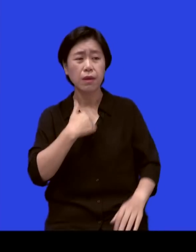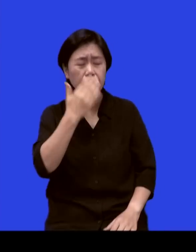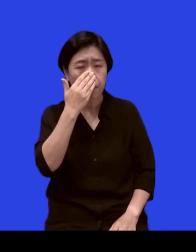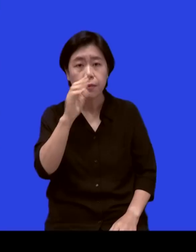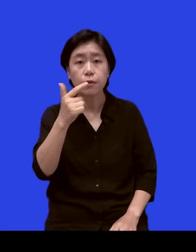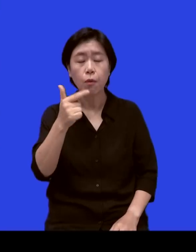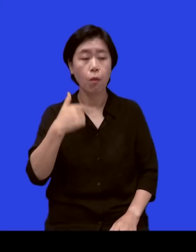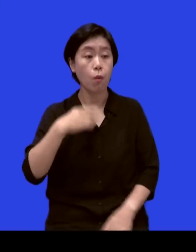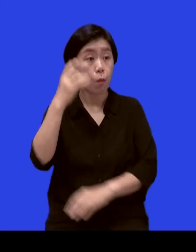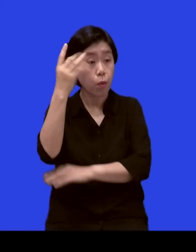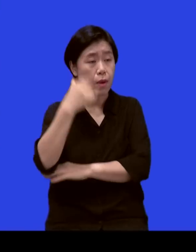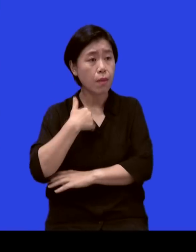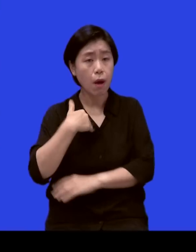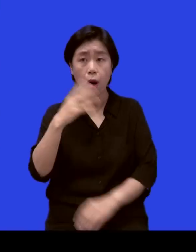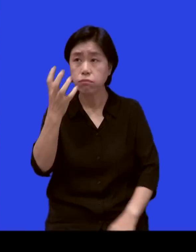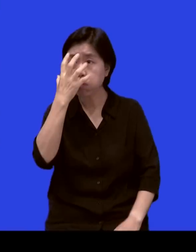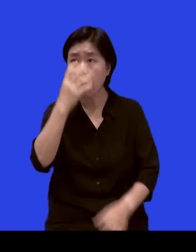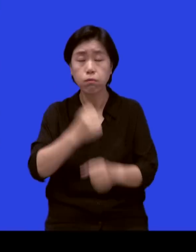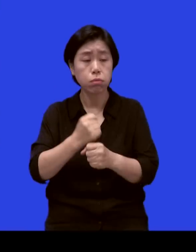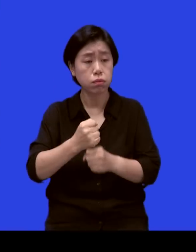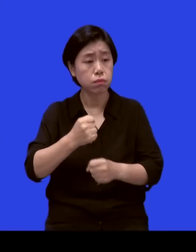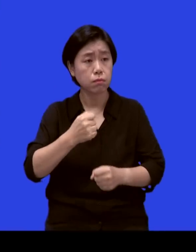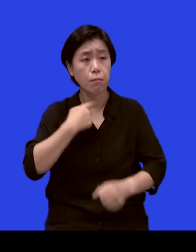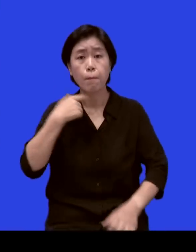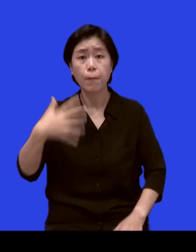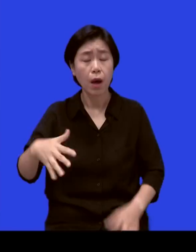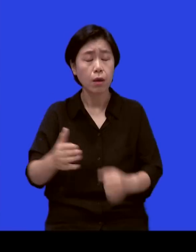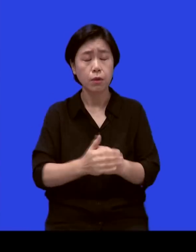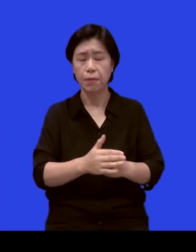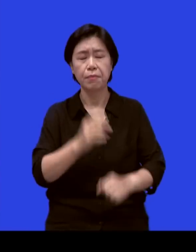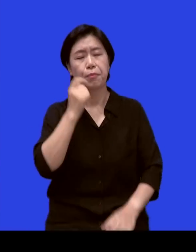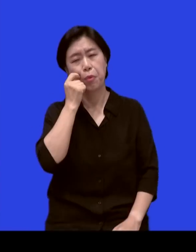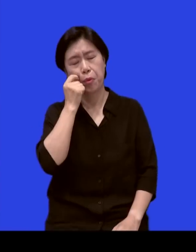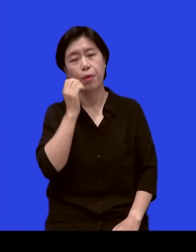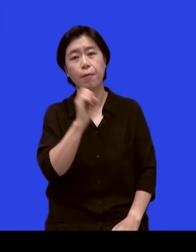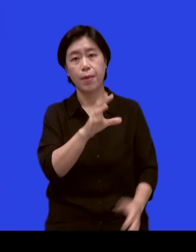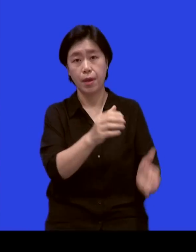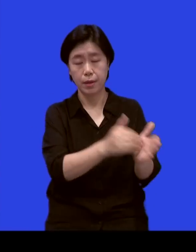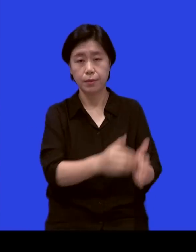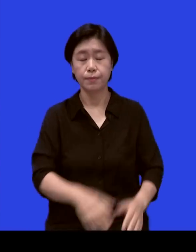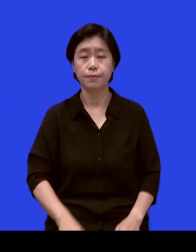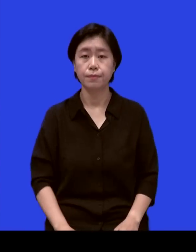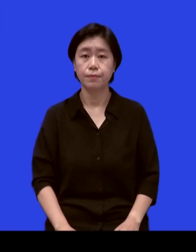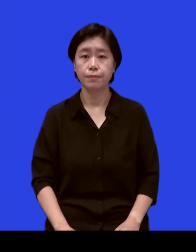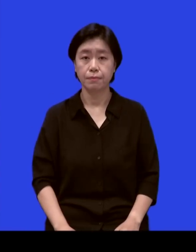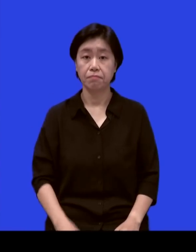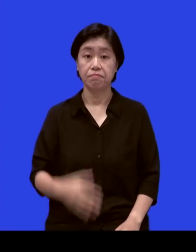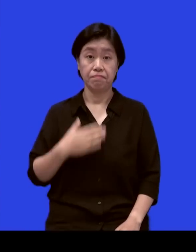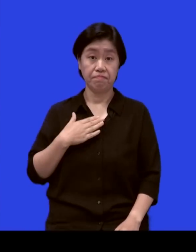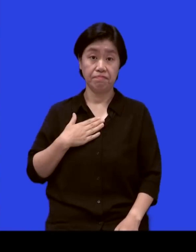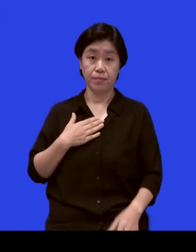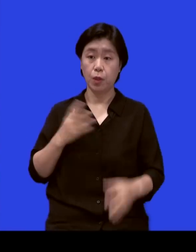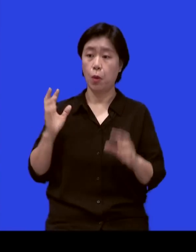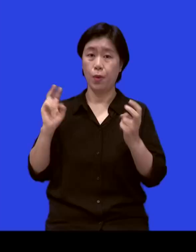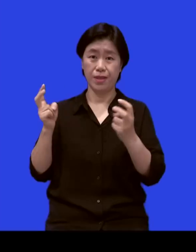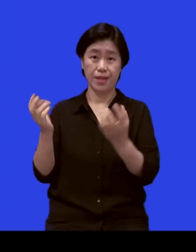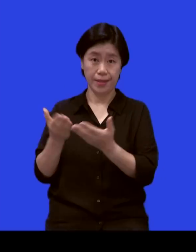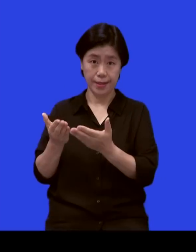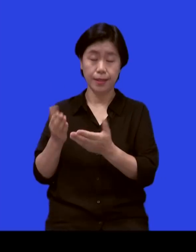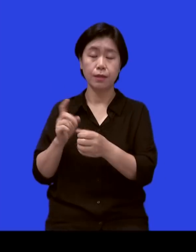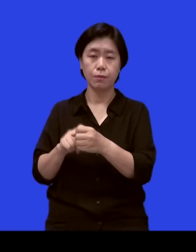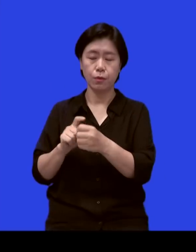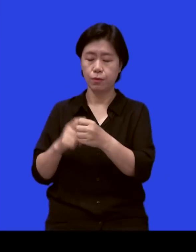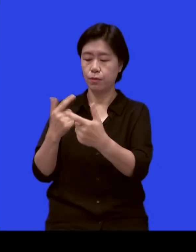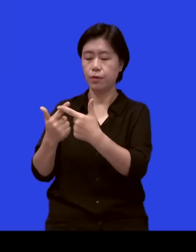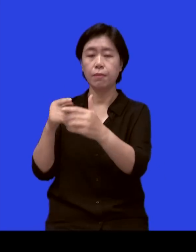그냥 못하니까 못한다. 네. 그 시간이 얼마 안 남았었어요. 예. 그래 이제 그렇게 해가지고 이제 집사람하고 부산에 출장해서 내려갔어요. 예.